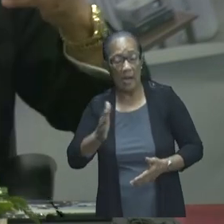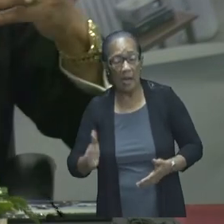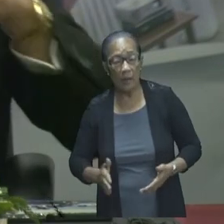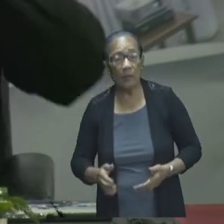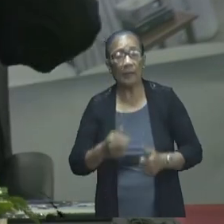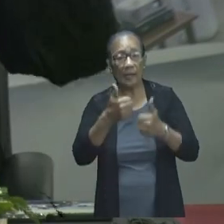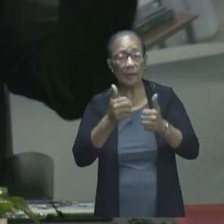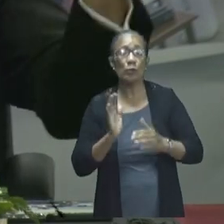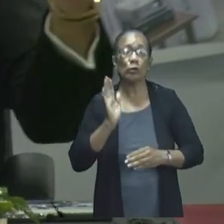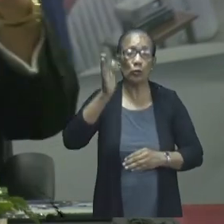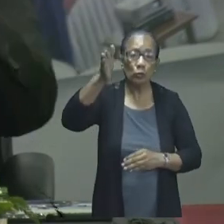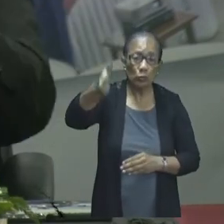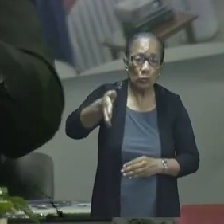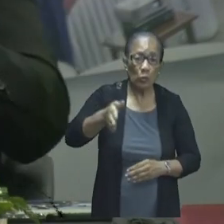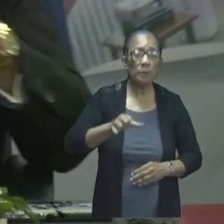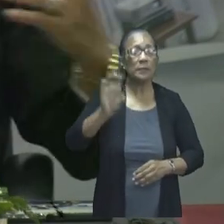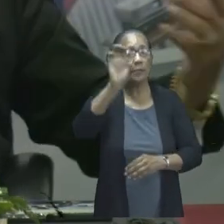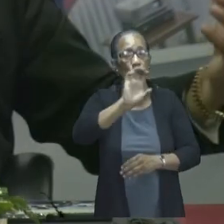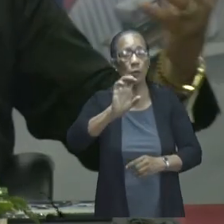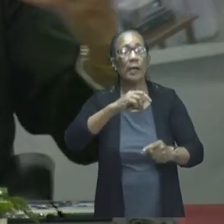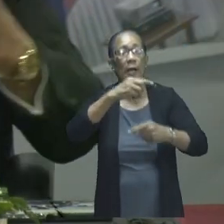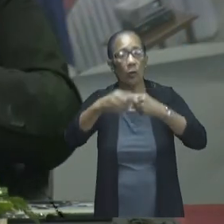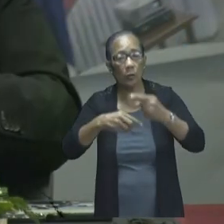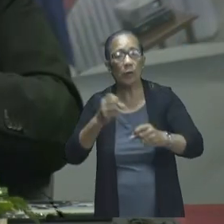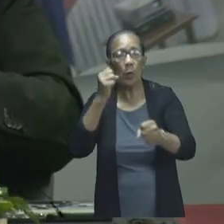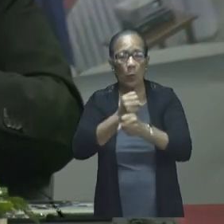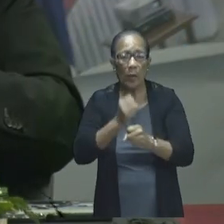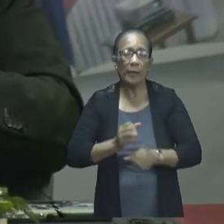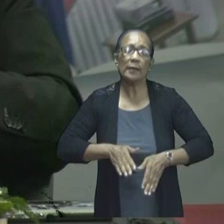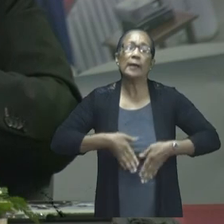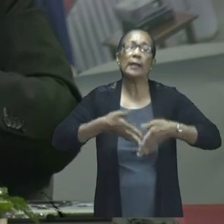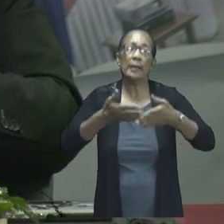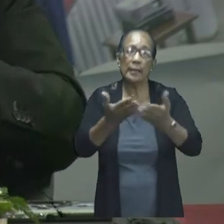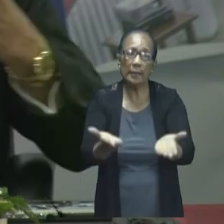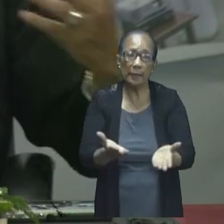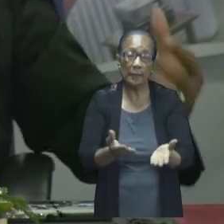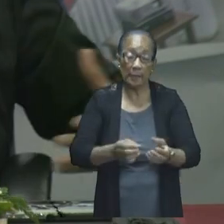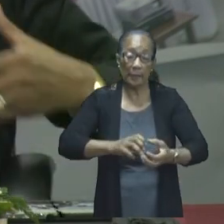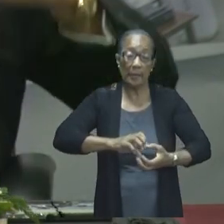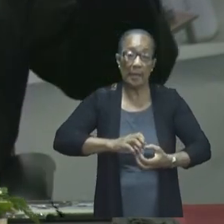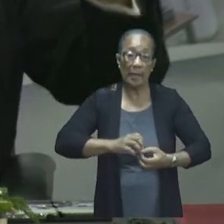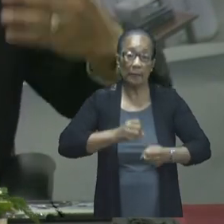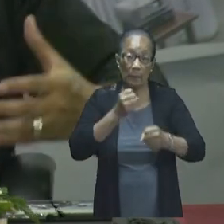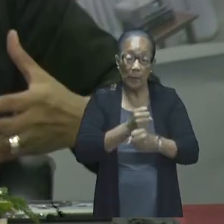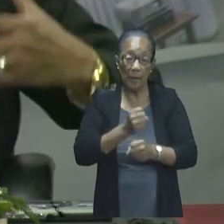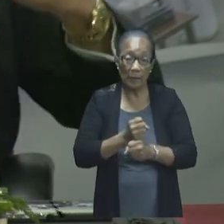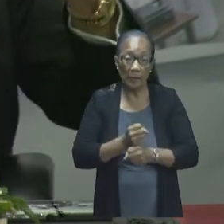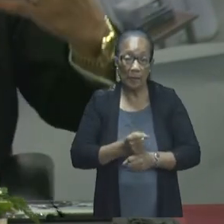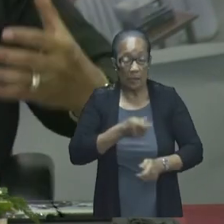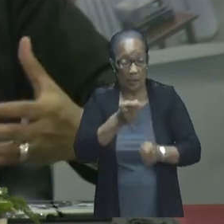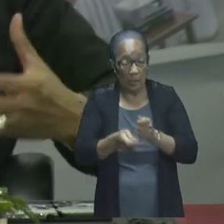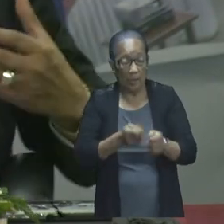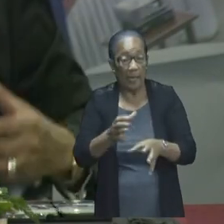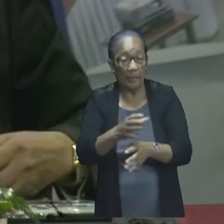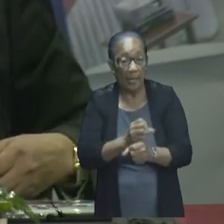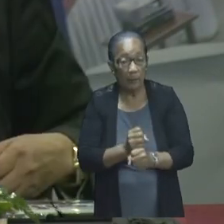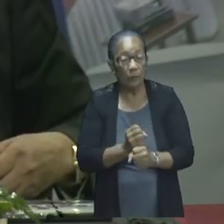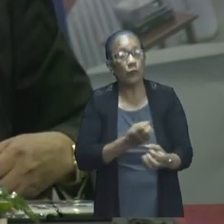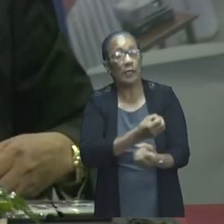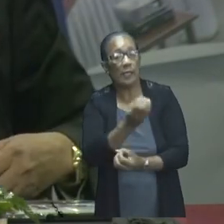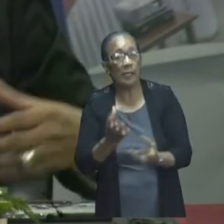dat is de toekomst die regionale ontwikkeling die werkgelegenheid gaat carrière die zorgen ervoor de economische opleving